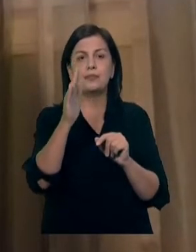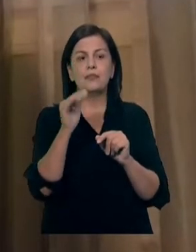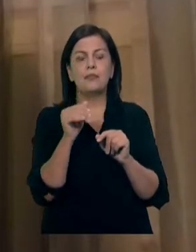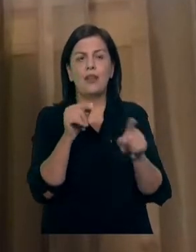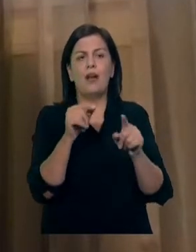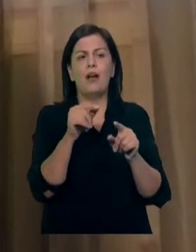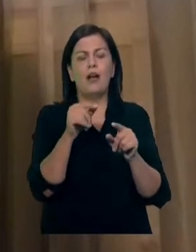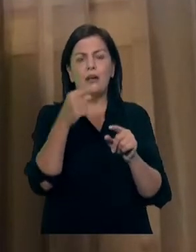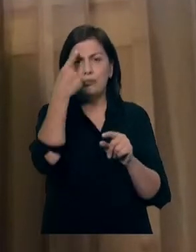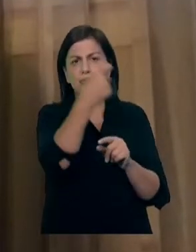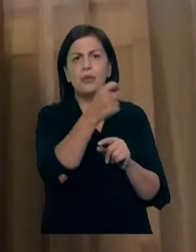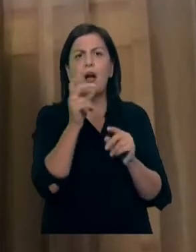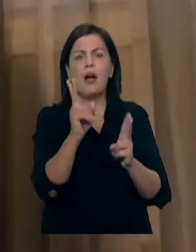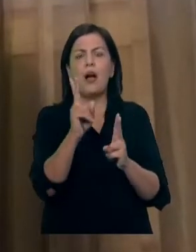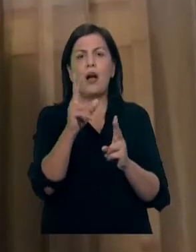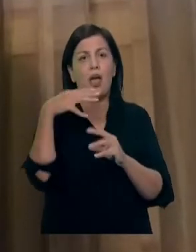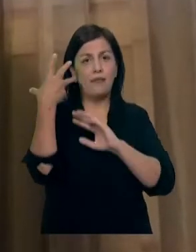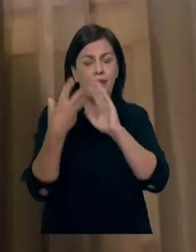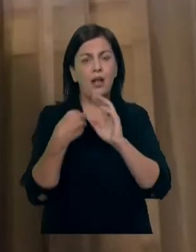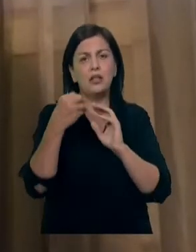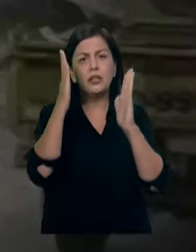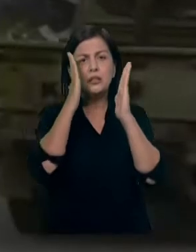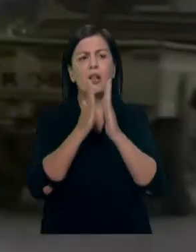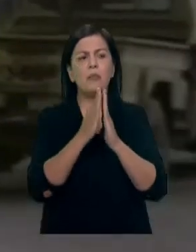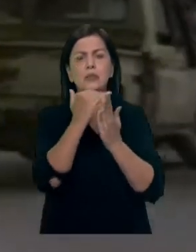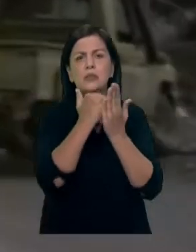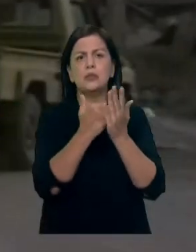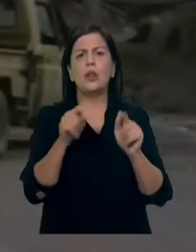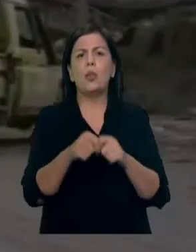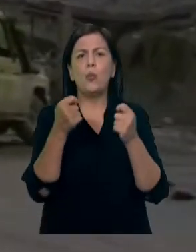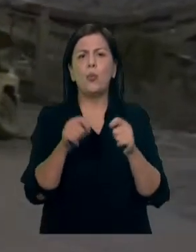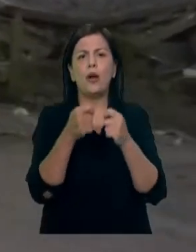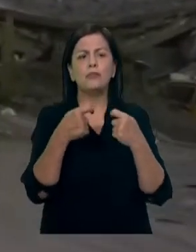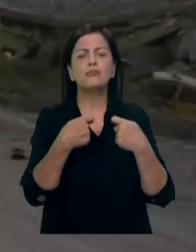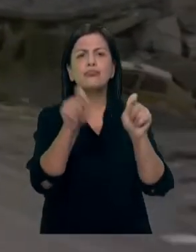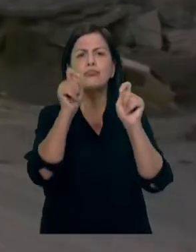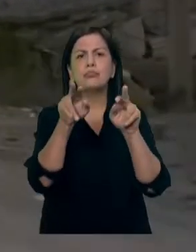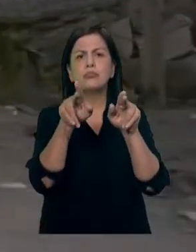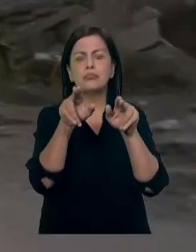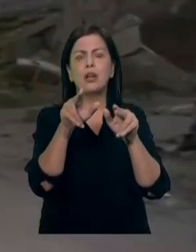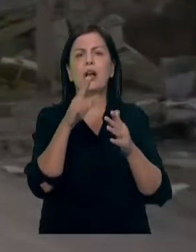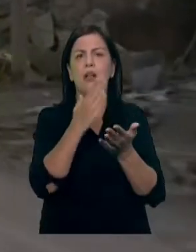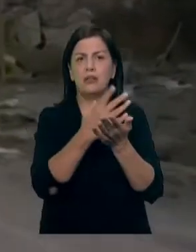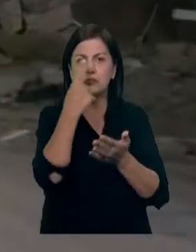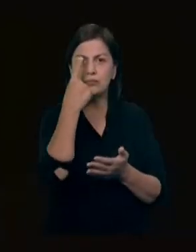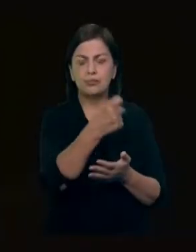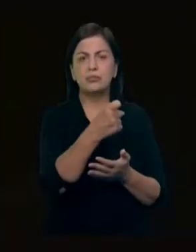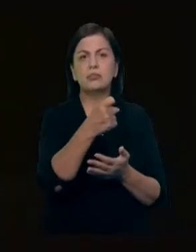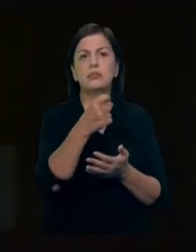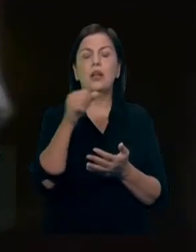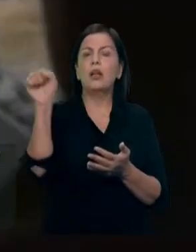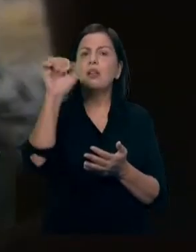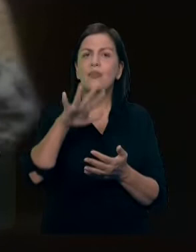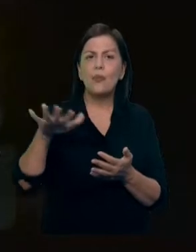fikrini formalaşdıraraq bölgədə güclənməyə çalışacaq. Həmçinin IŞİD törətdiyi terror aktarı ilə qərb dövlətləri üçün